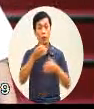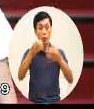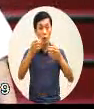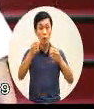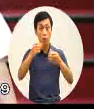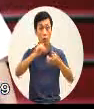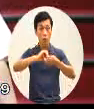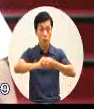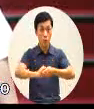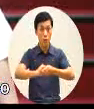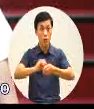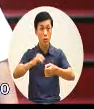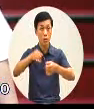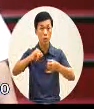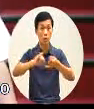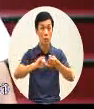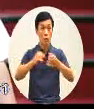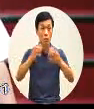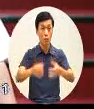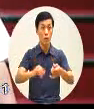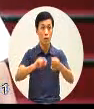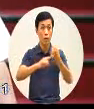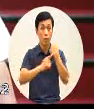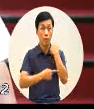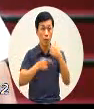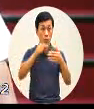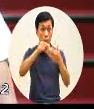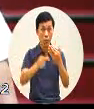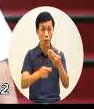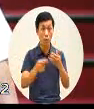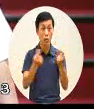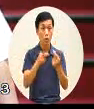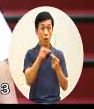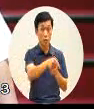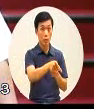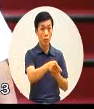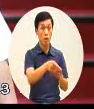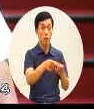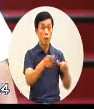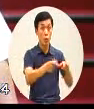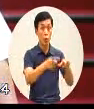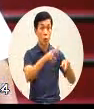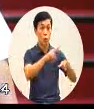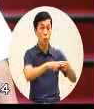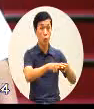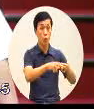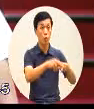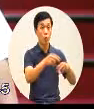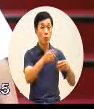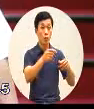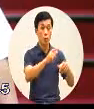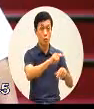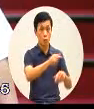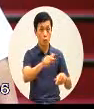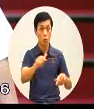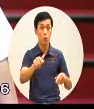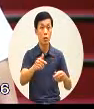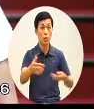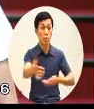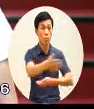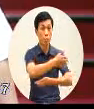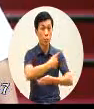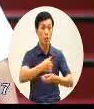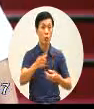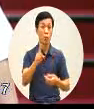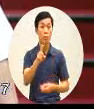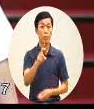华来做处理。以这个公共设施，无法度人登记成人，无法度人征收，所